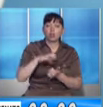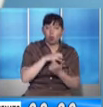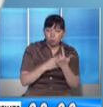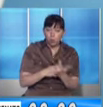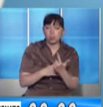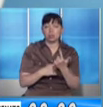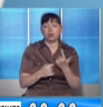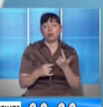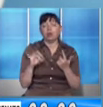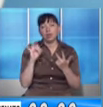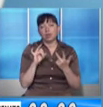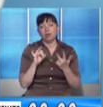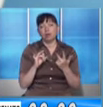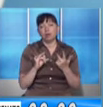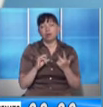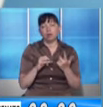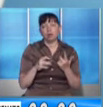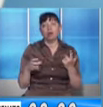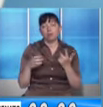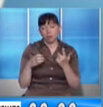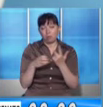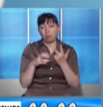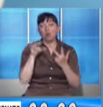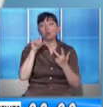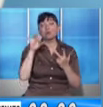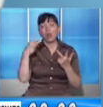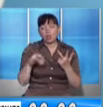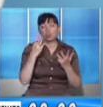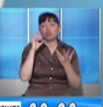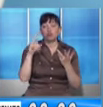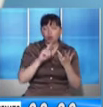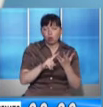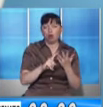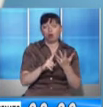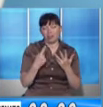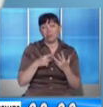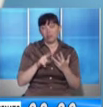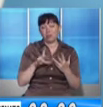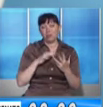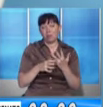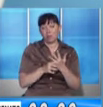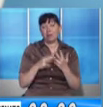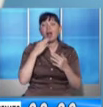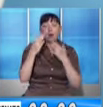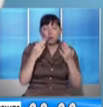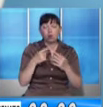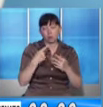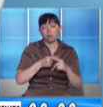comuniștilor și blocul USAT-ei, Partidul Șor, cam acestea erau în